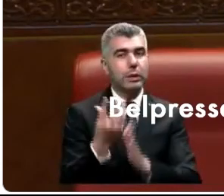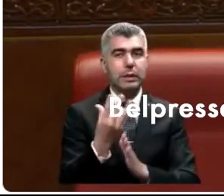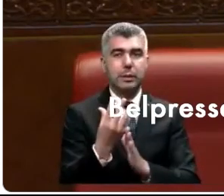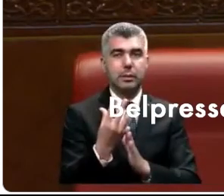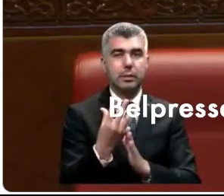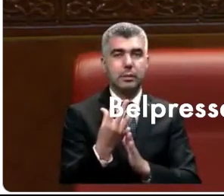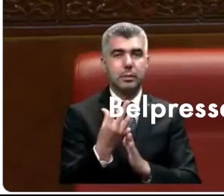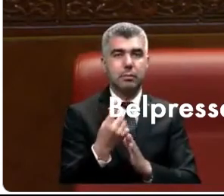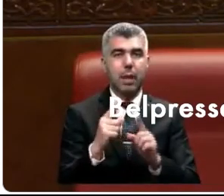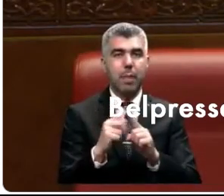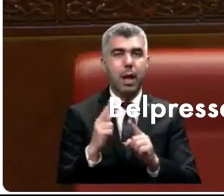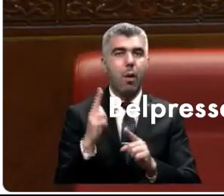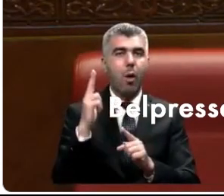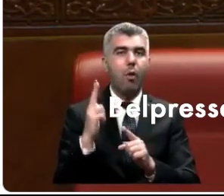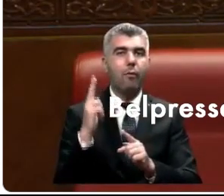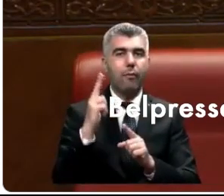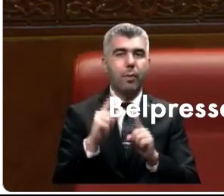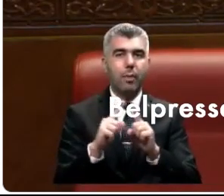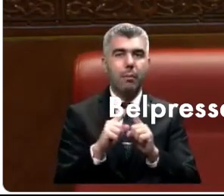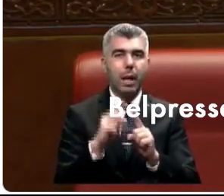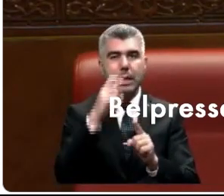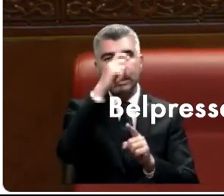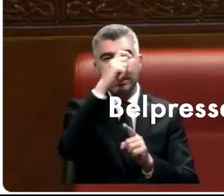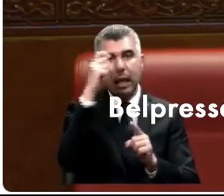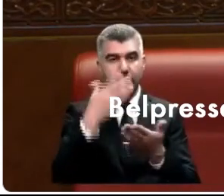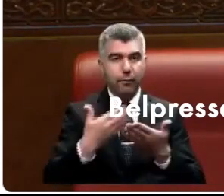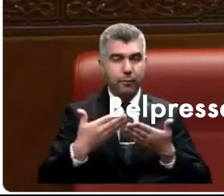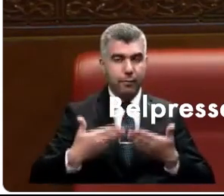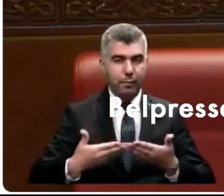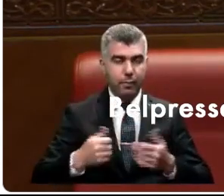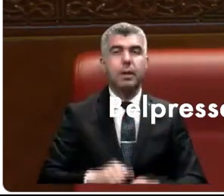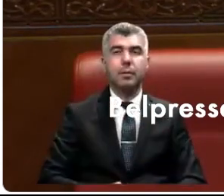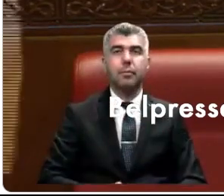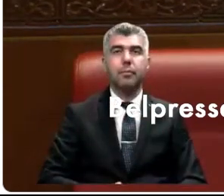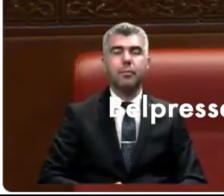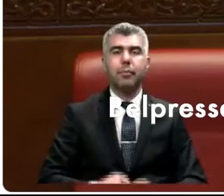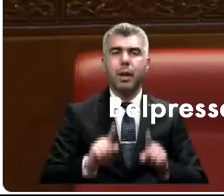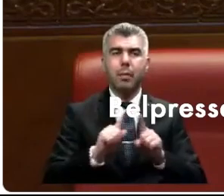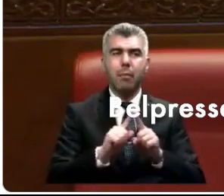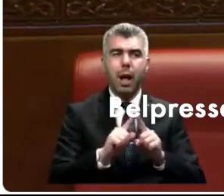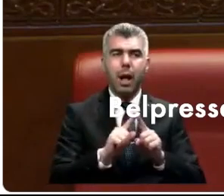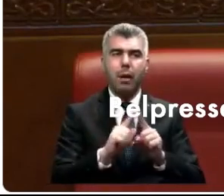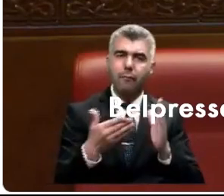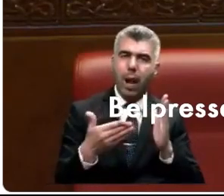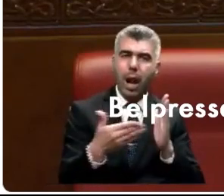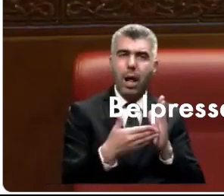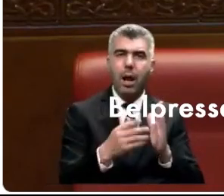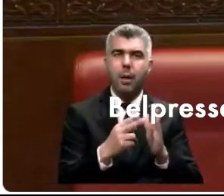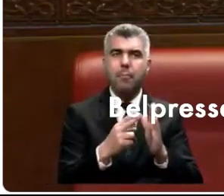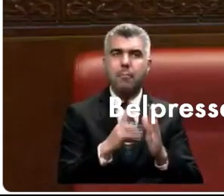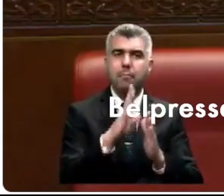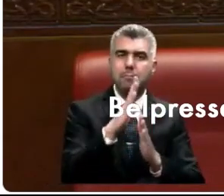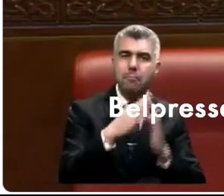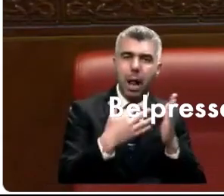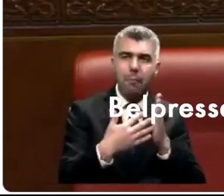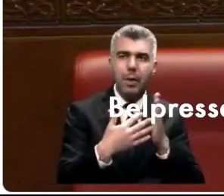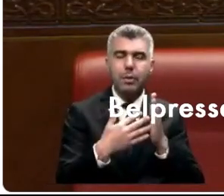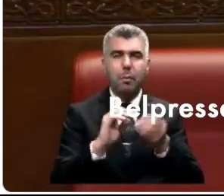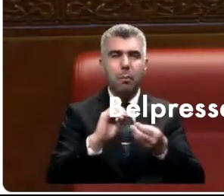الصيف مباشره بعد نهايه البرنامج وفي اطار المعانات